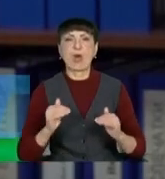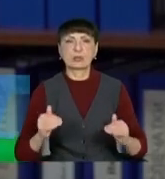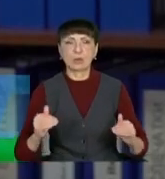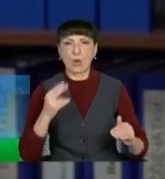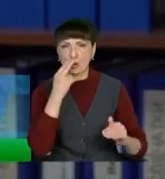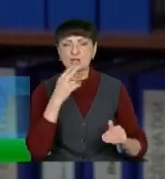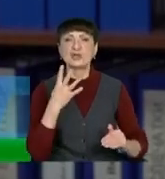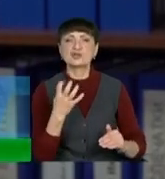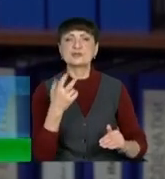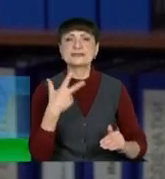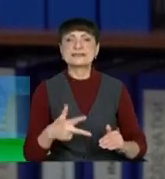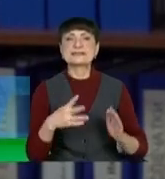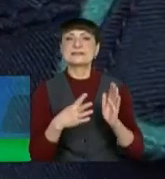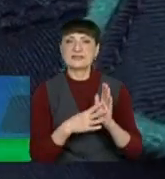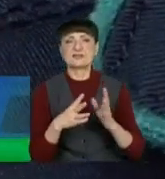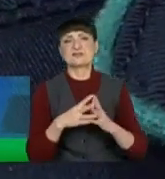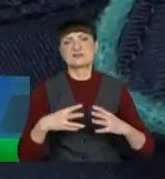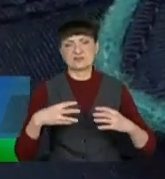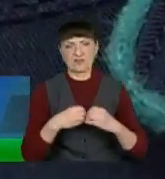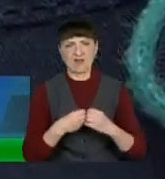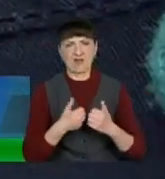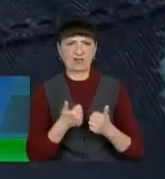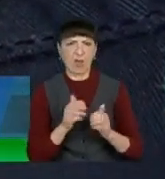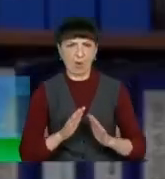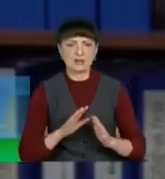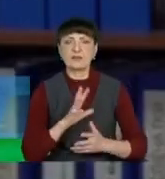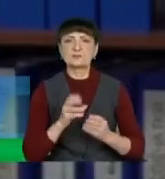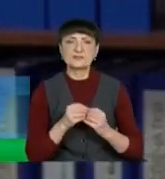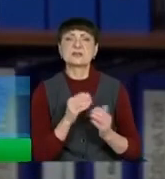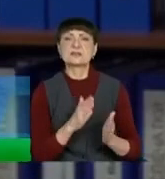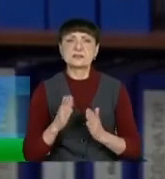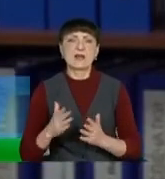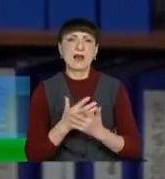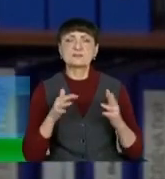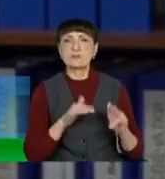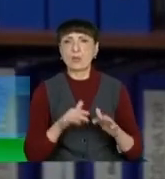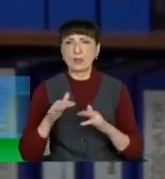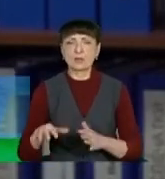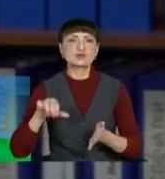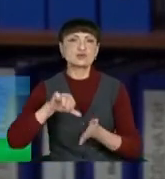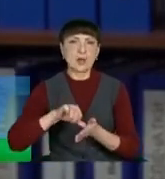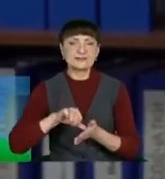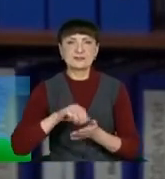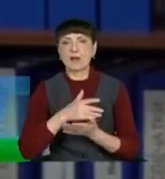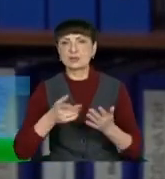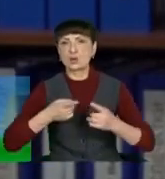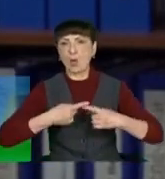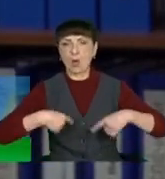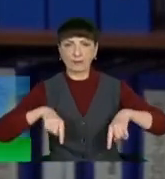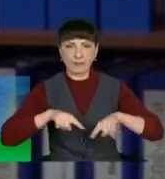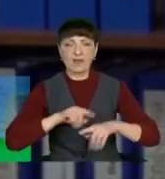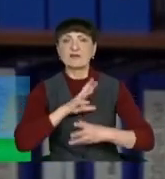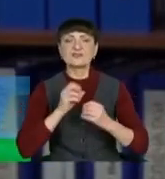также 439 неблагополучных семей. На системной основе проводятся различные мероприятия с участием заинтересованных органов в